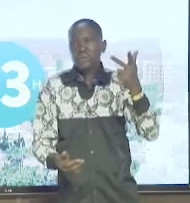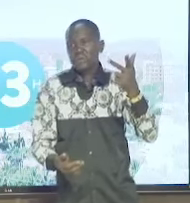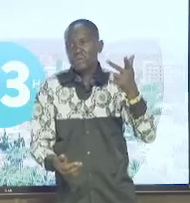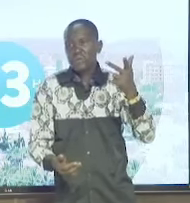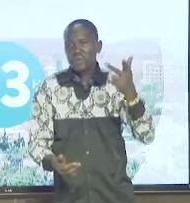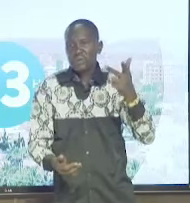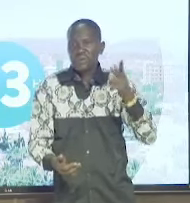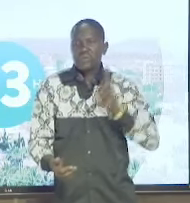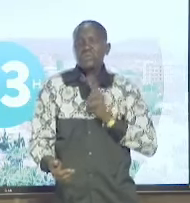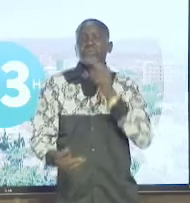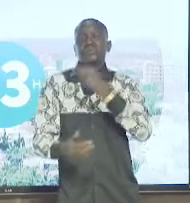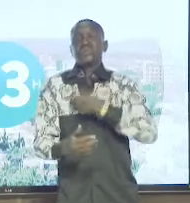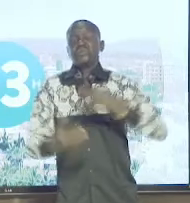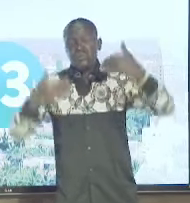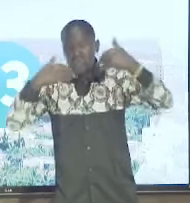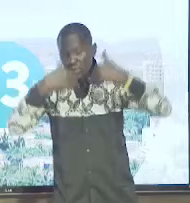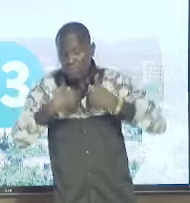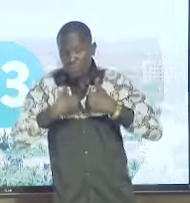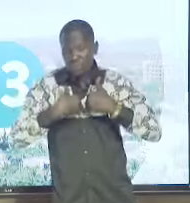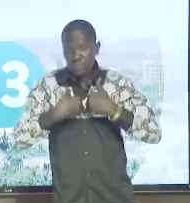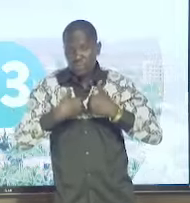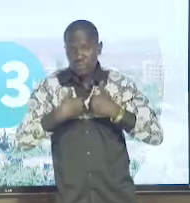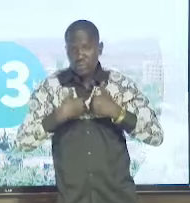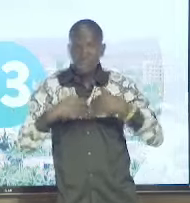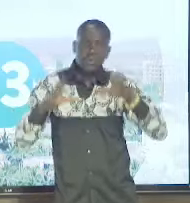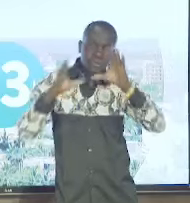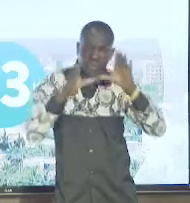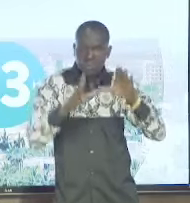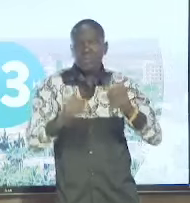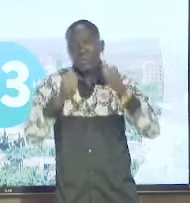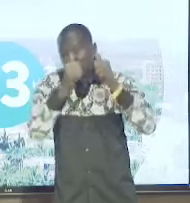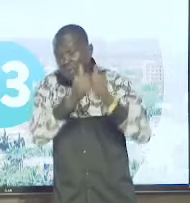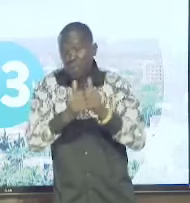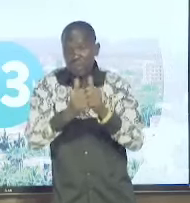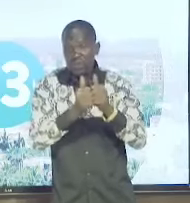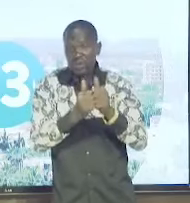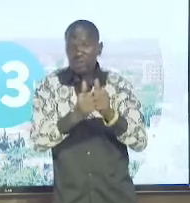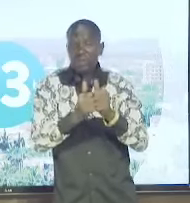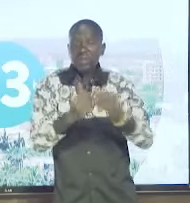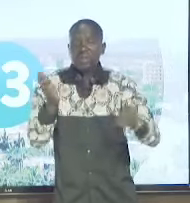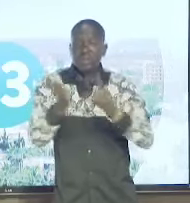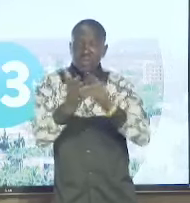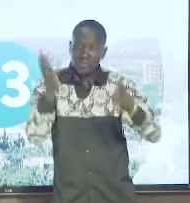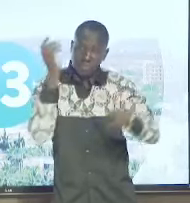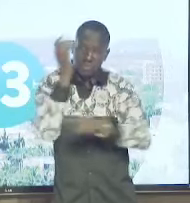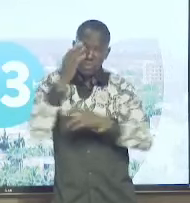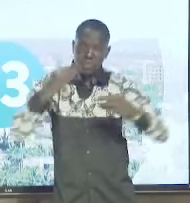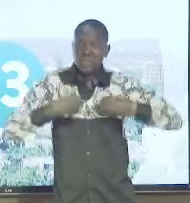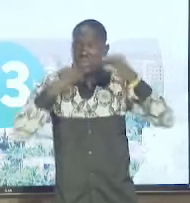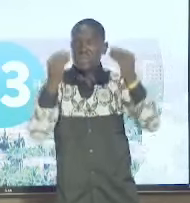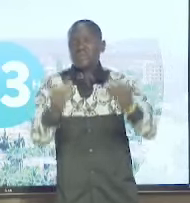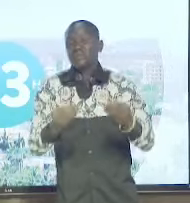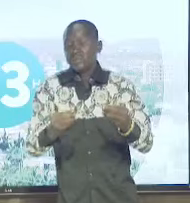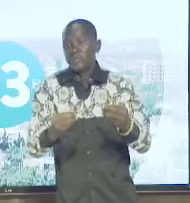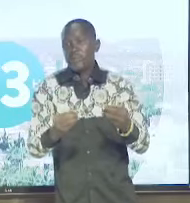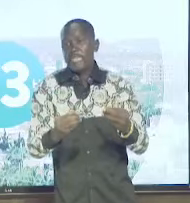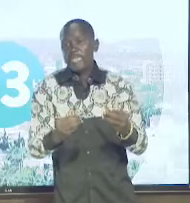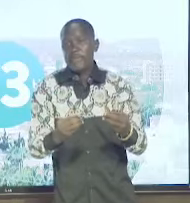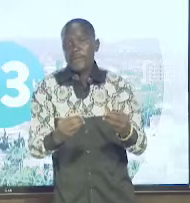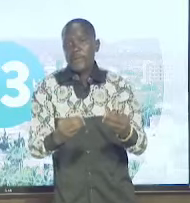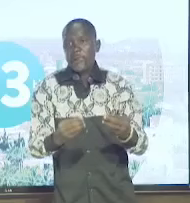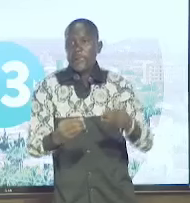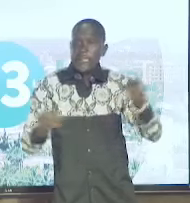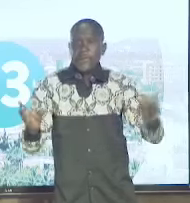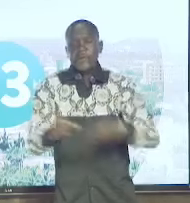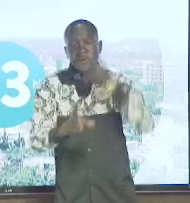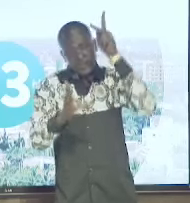2021-2022-2023, nous avons eu en collaboration avec la direction régionale de la santé et participer en